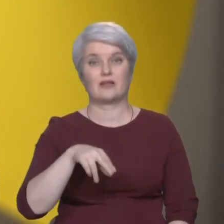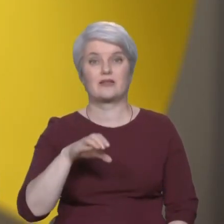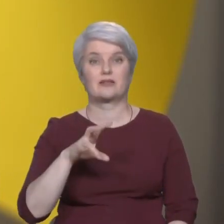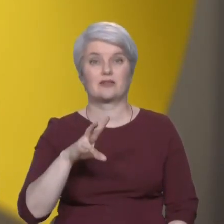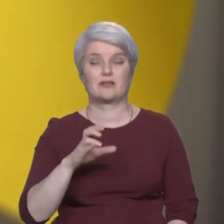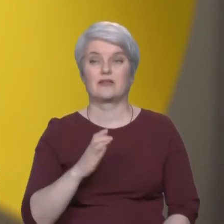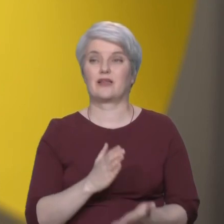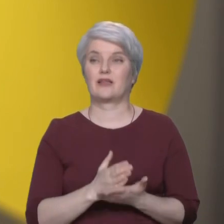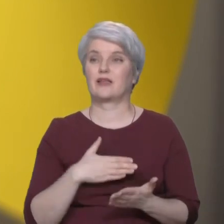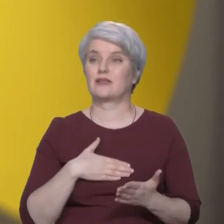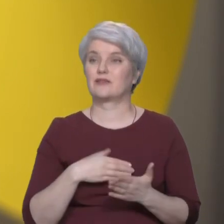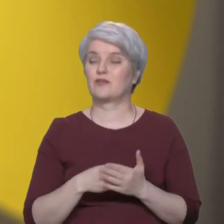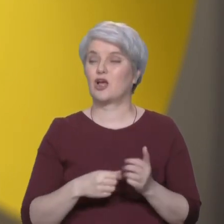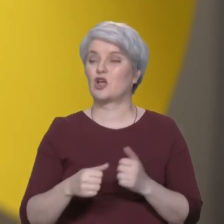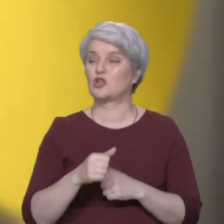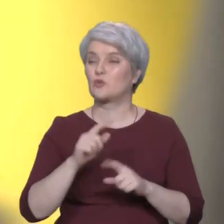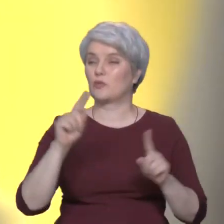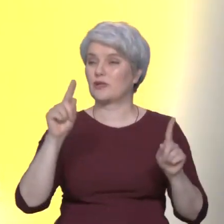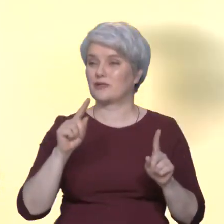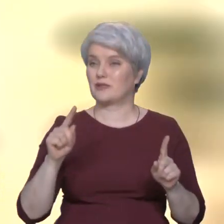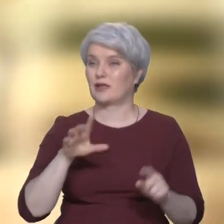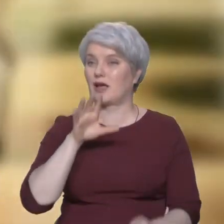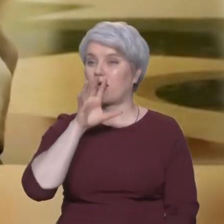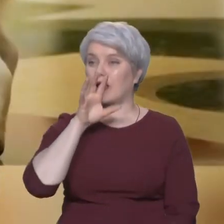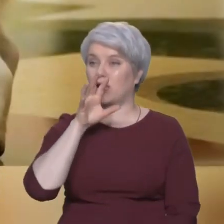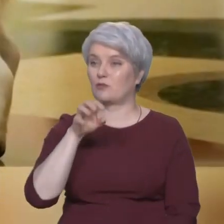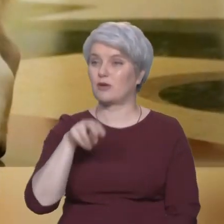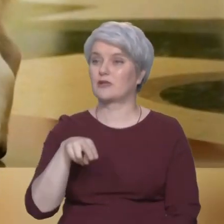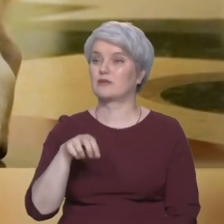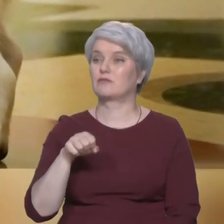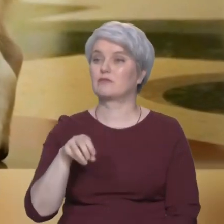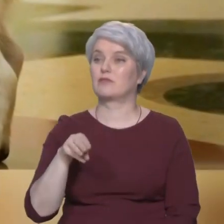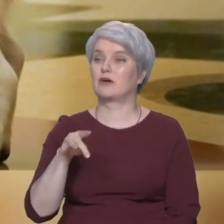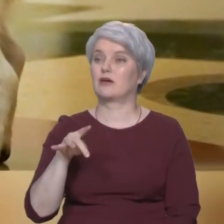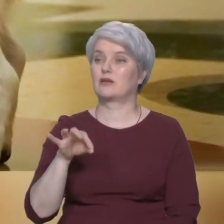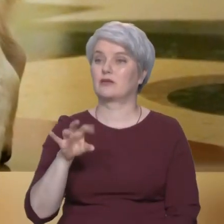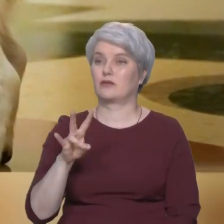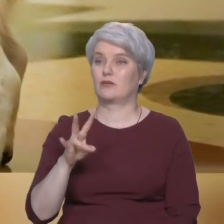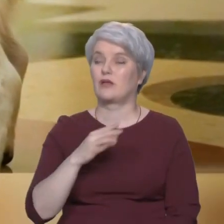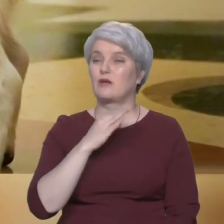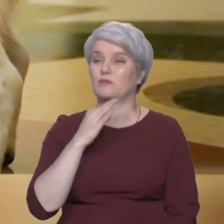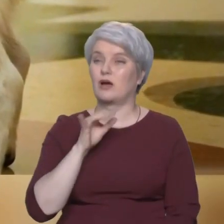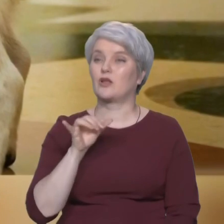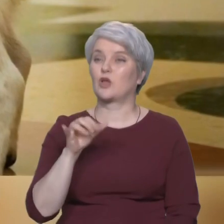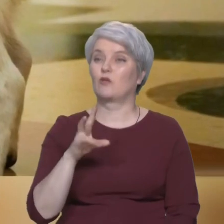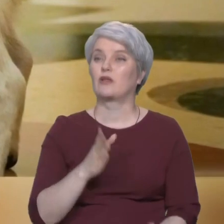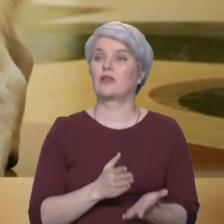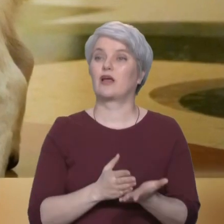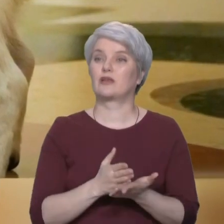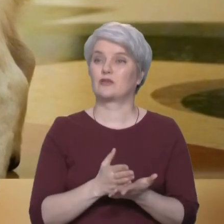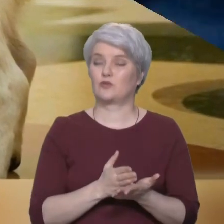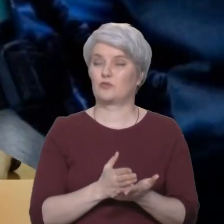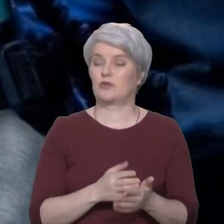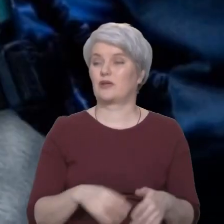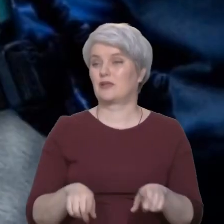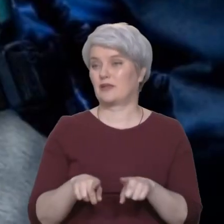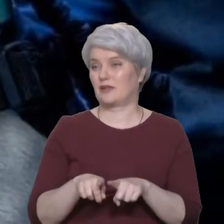своя суперзірка, це пес-патрон. Чи багато у вас на службі серед підлеглих